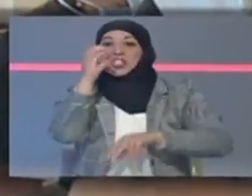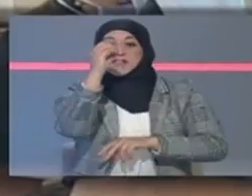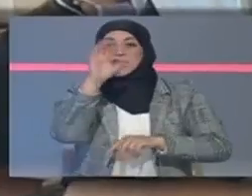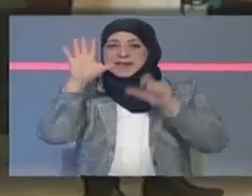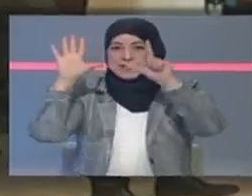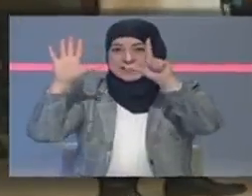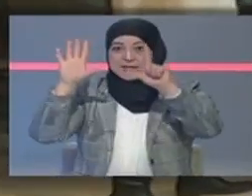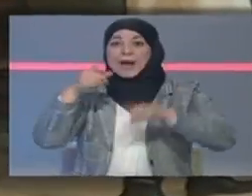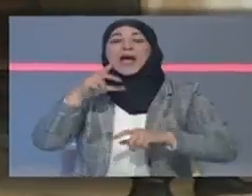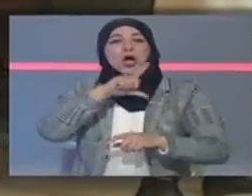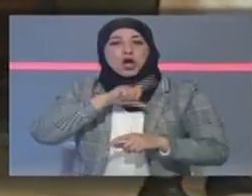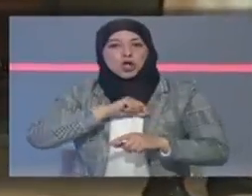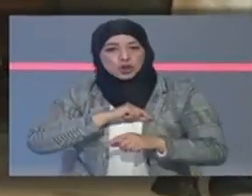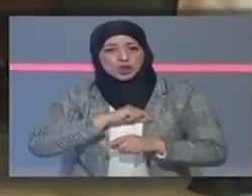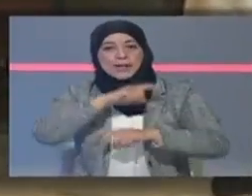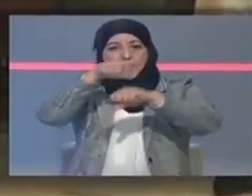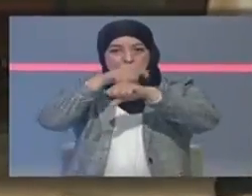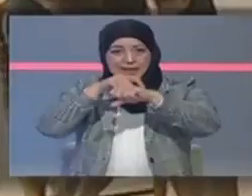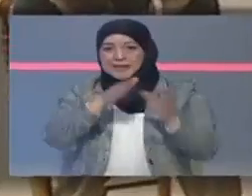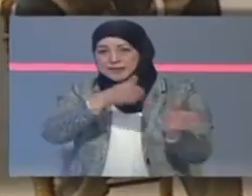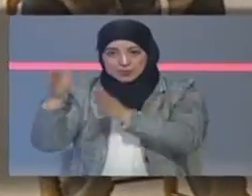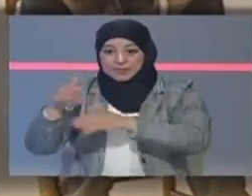الشرطة البلدية. وغير بعيد عن هذا